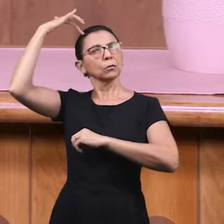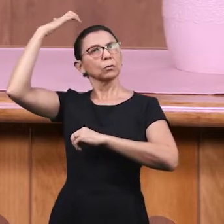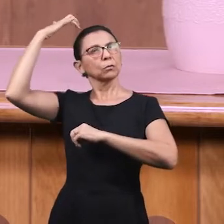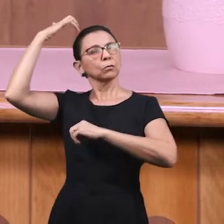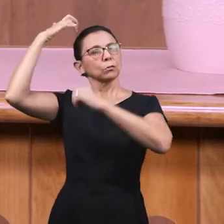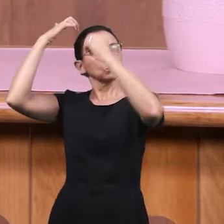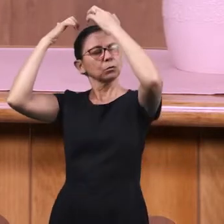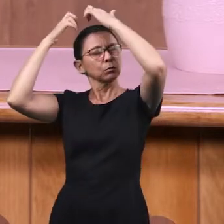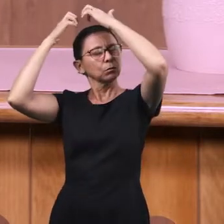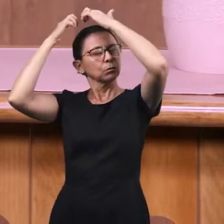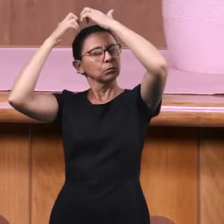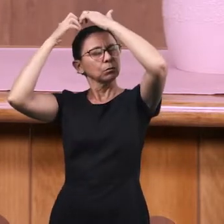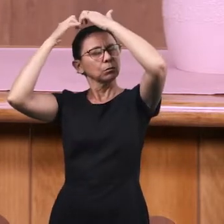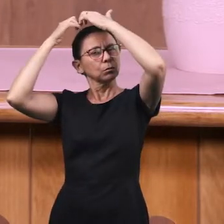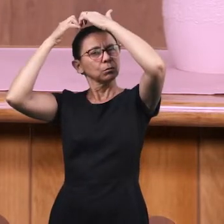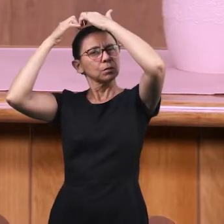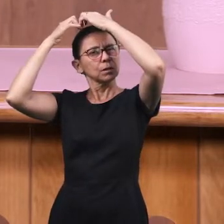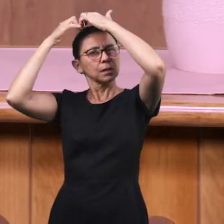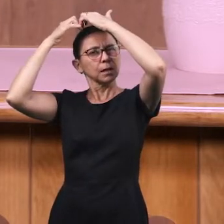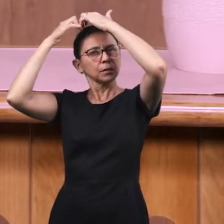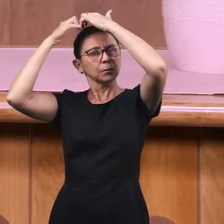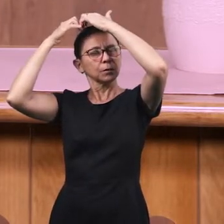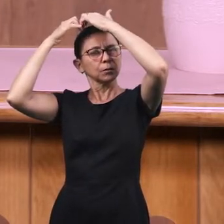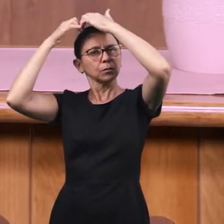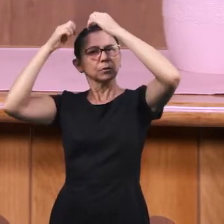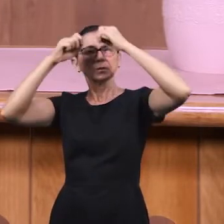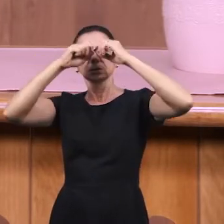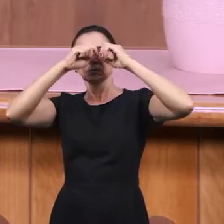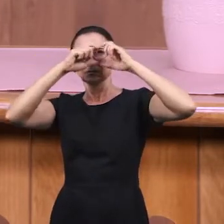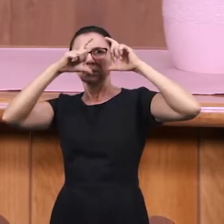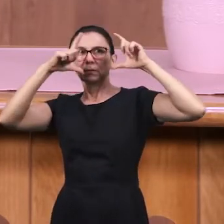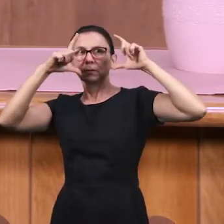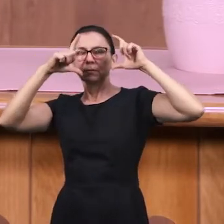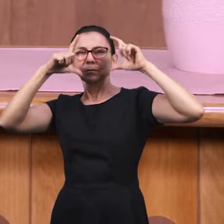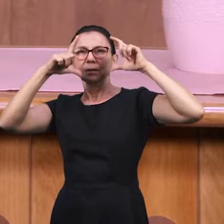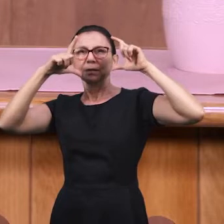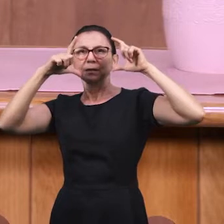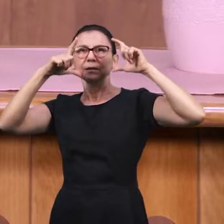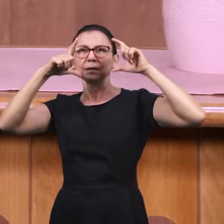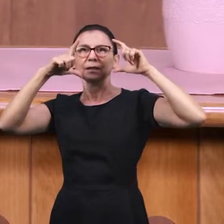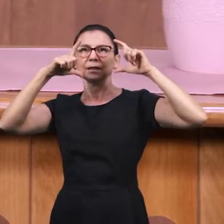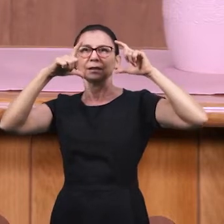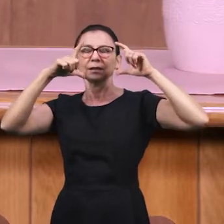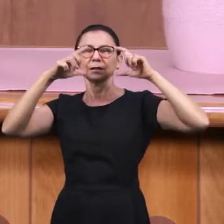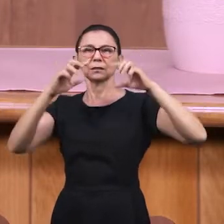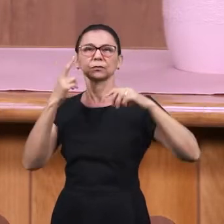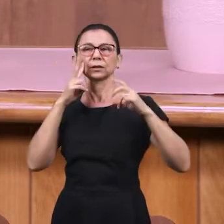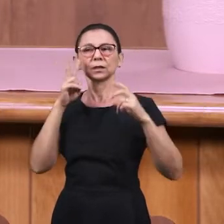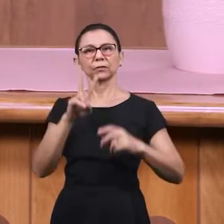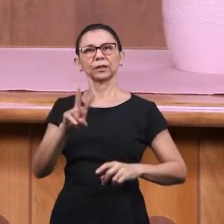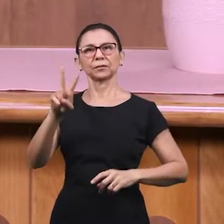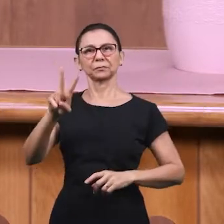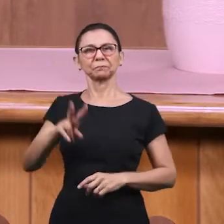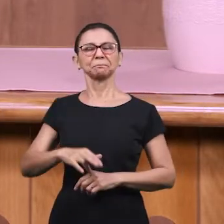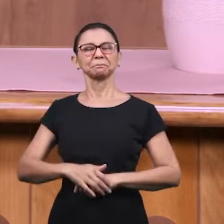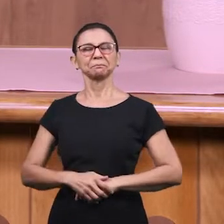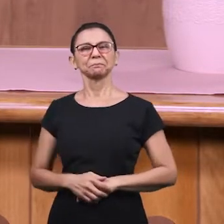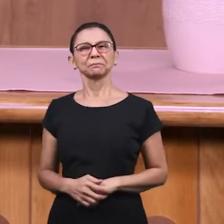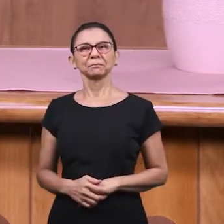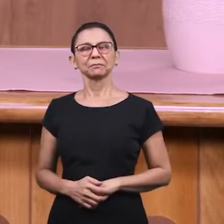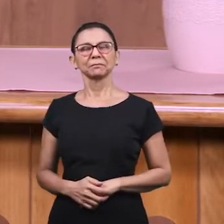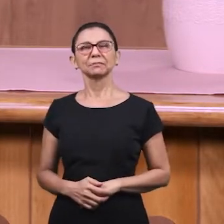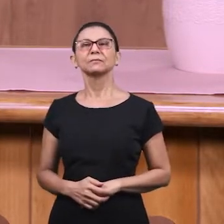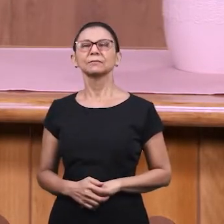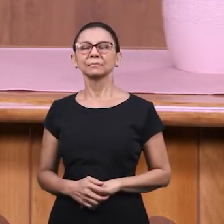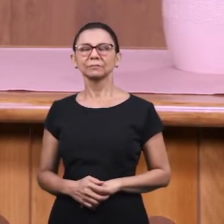глубине глаза. И этот стимул по оптическому